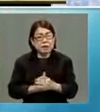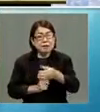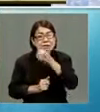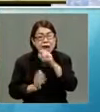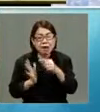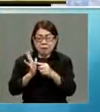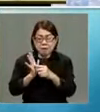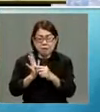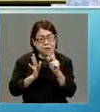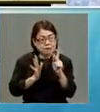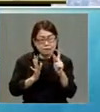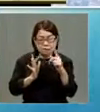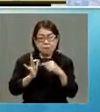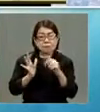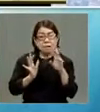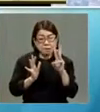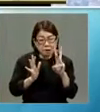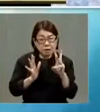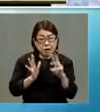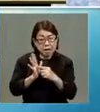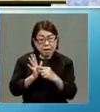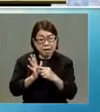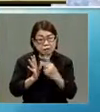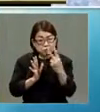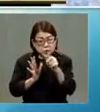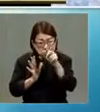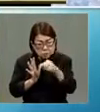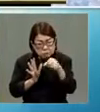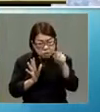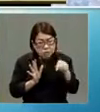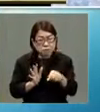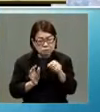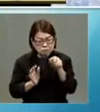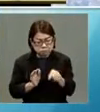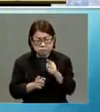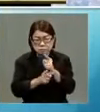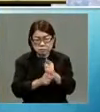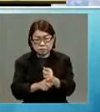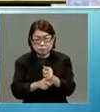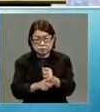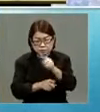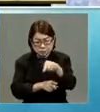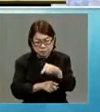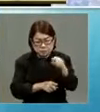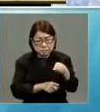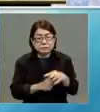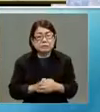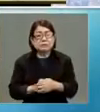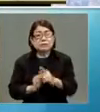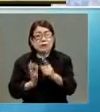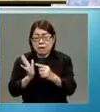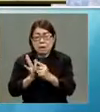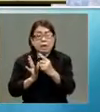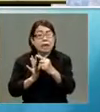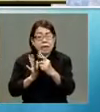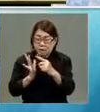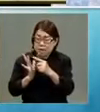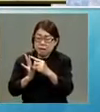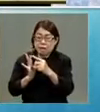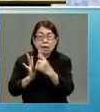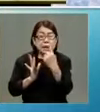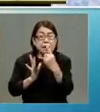เนี่ยนะครับแก้วนี่เกิดจากสระแอต้องกดคีย์บอร์ดสระแอนะครับไม่ได้กดสระเอสองครั้งไม่งั้นท่านจะค้น